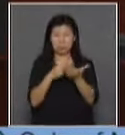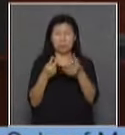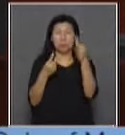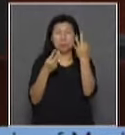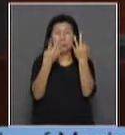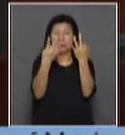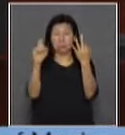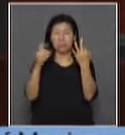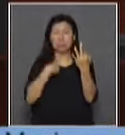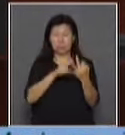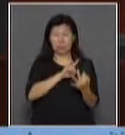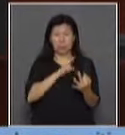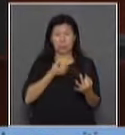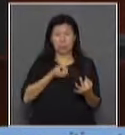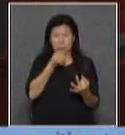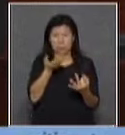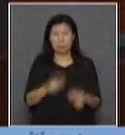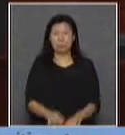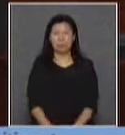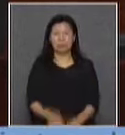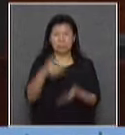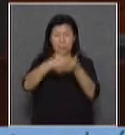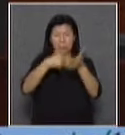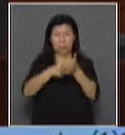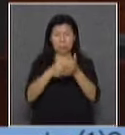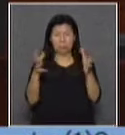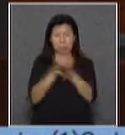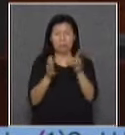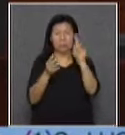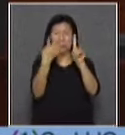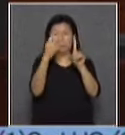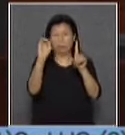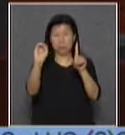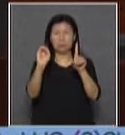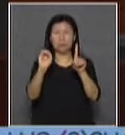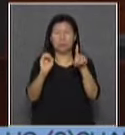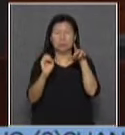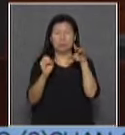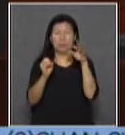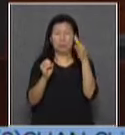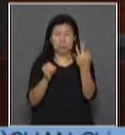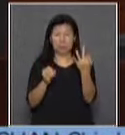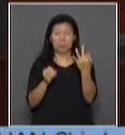349亦都是我提的，咁呢個是削減總目140呢個